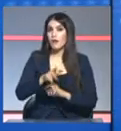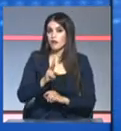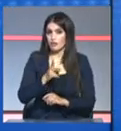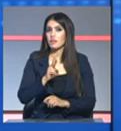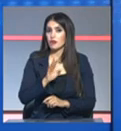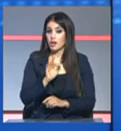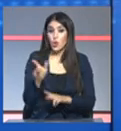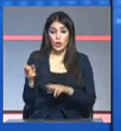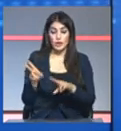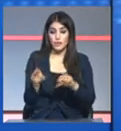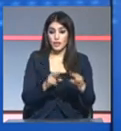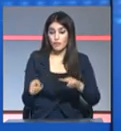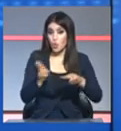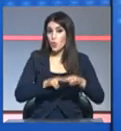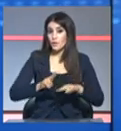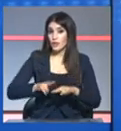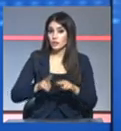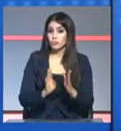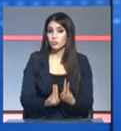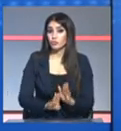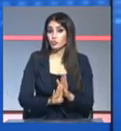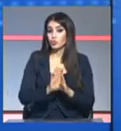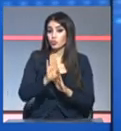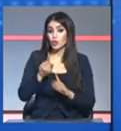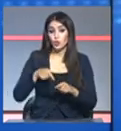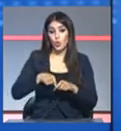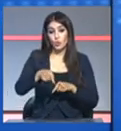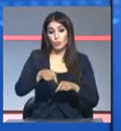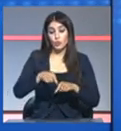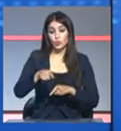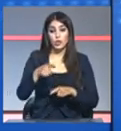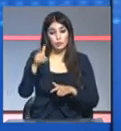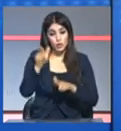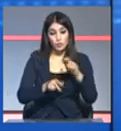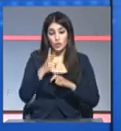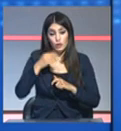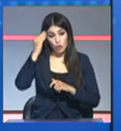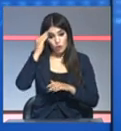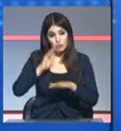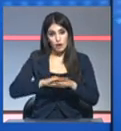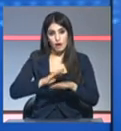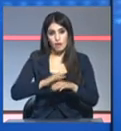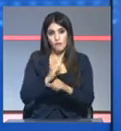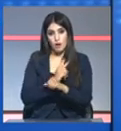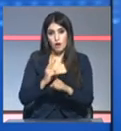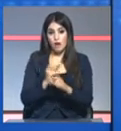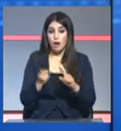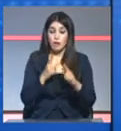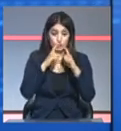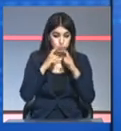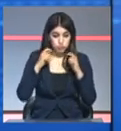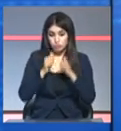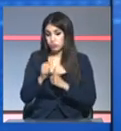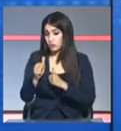ايضا معناها قادمين على بدها تعرف يستعملوا اه الوسائل الوقائيه